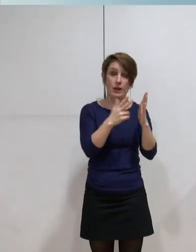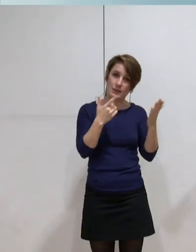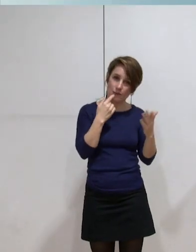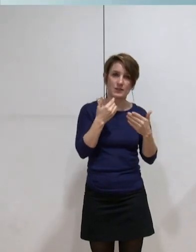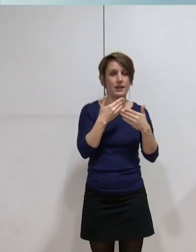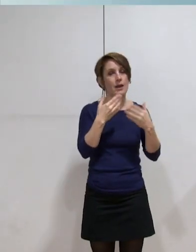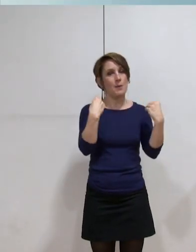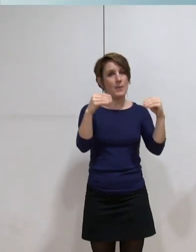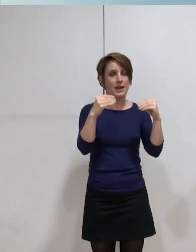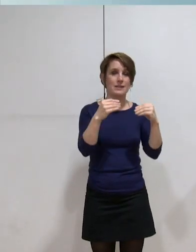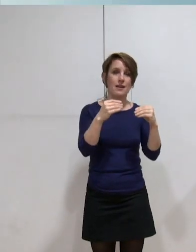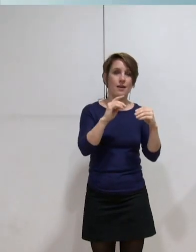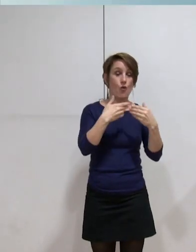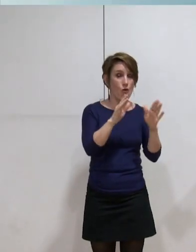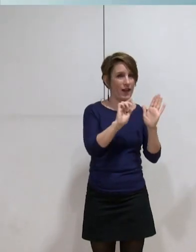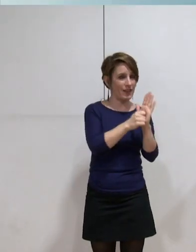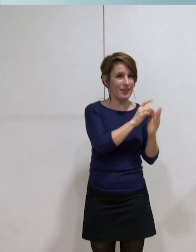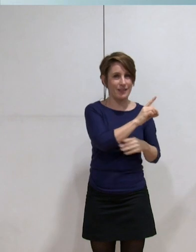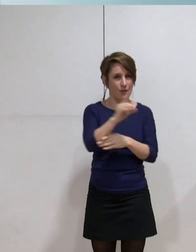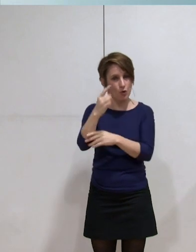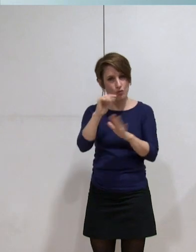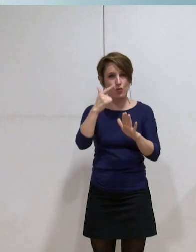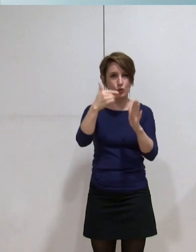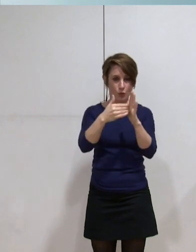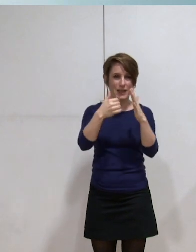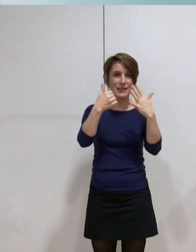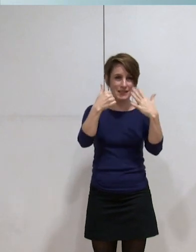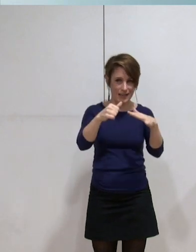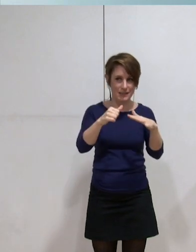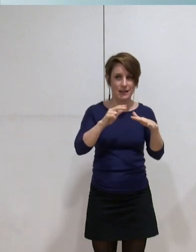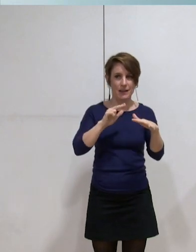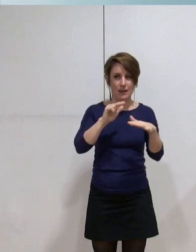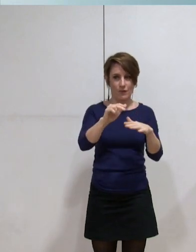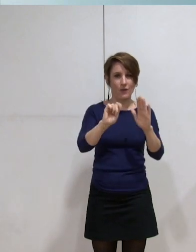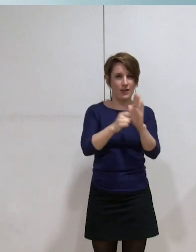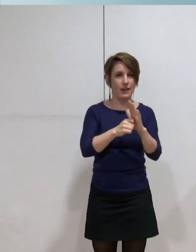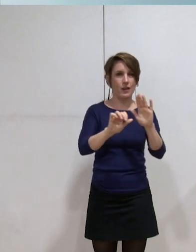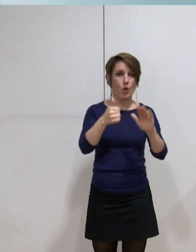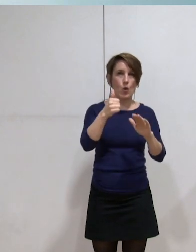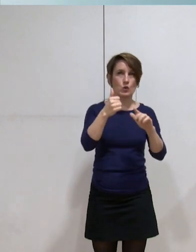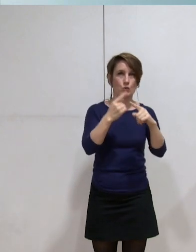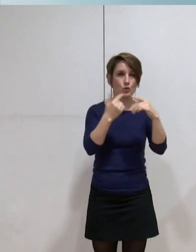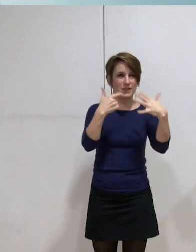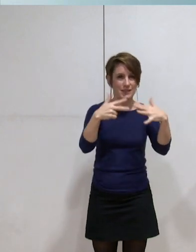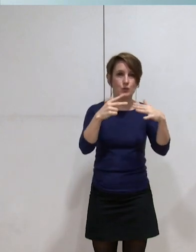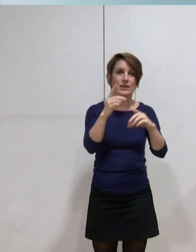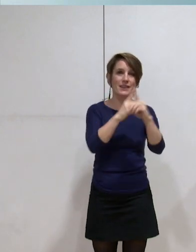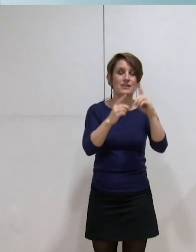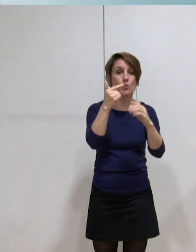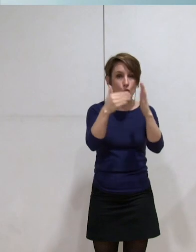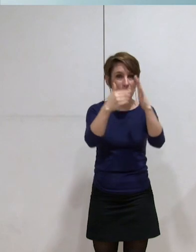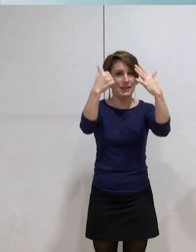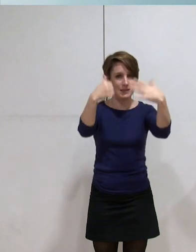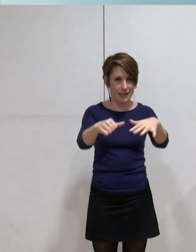dominicale des commerces grenoblois pour 2016 sera le 11 les dimanches 11 et 18 décembre 2016